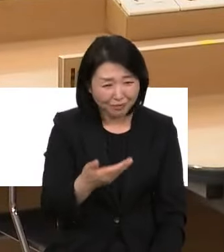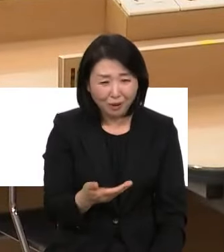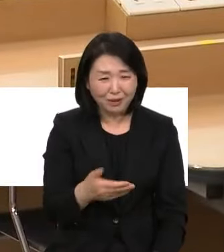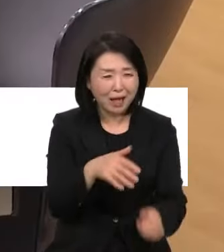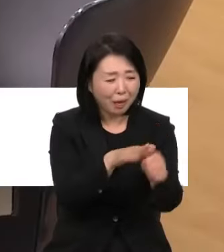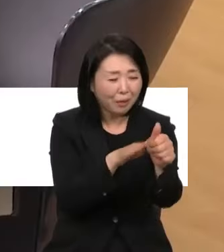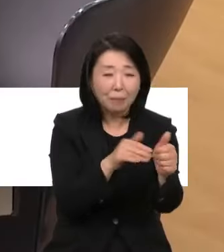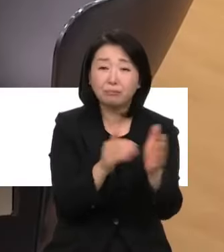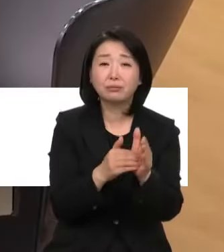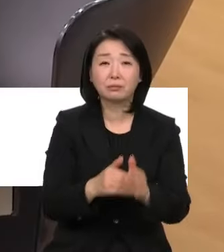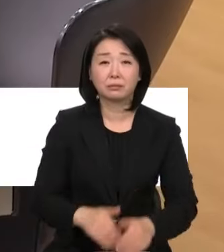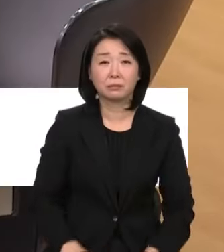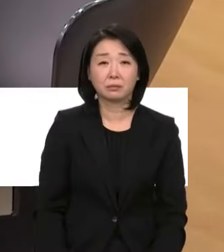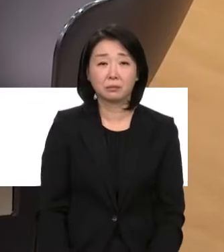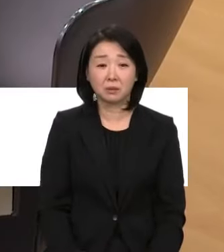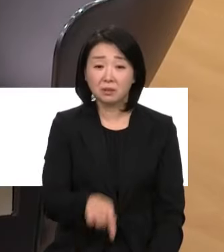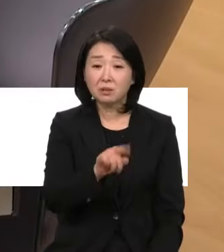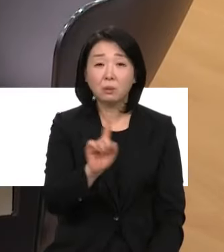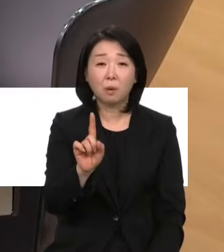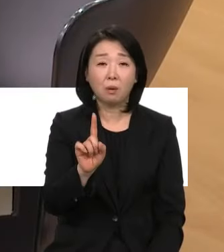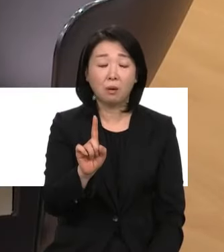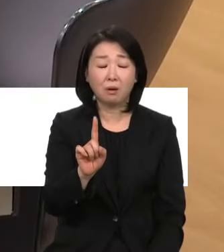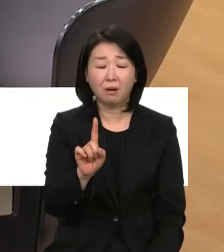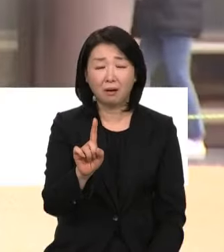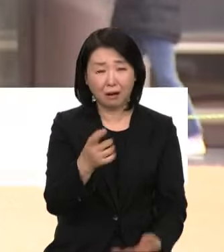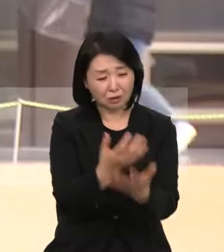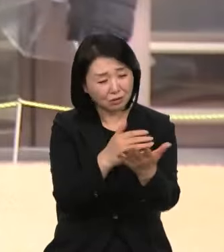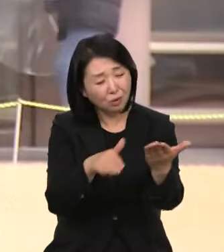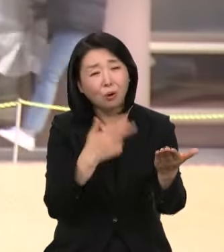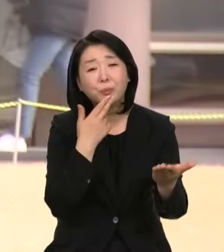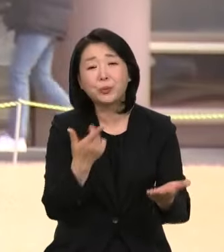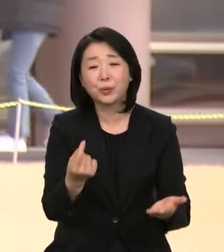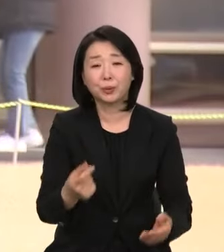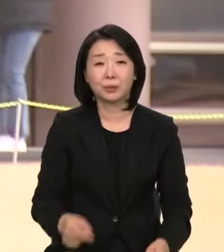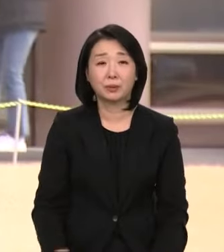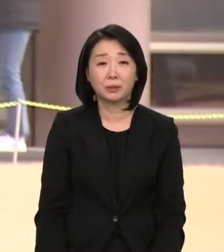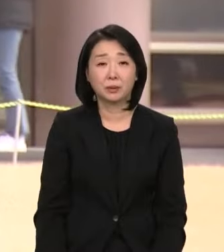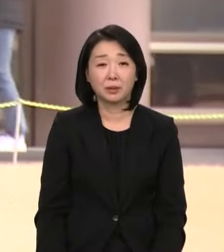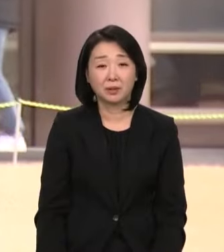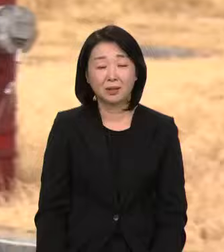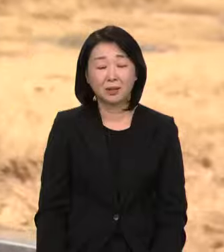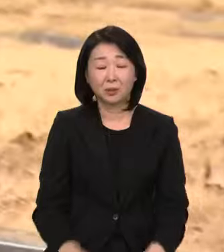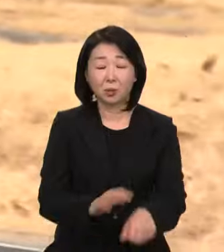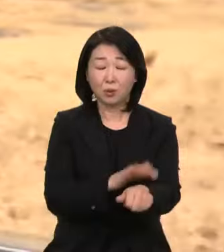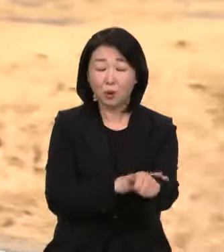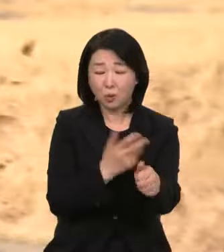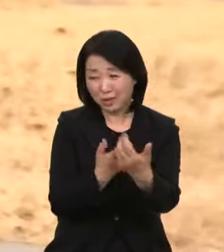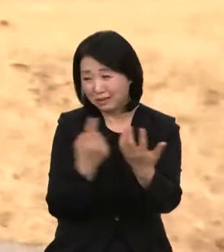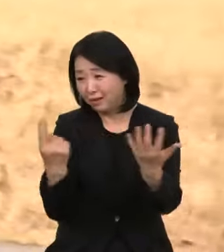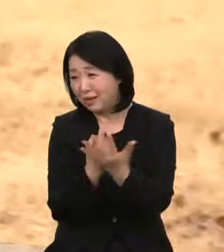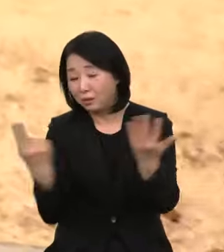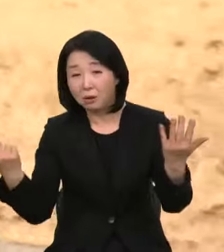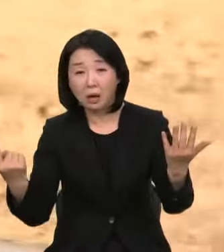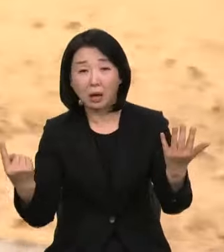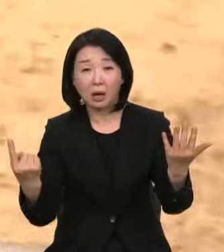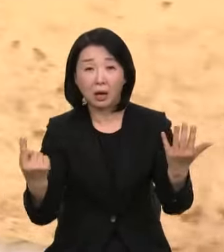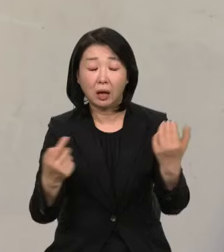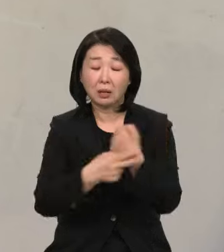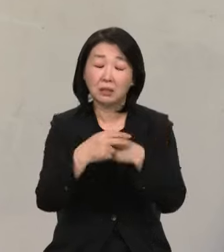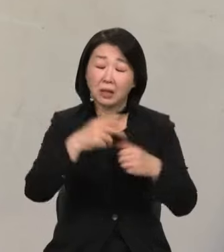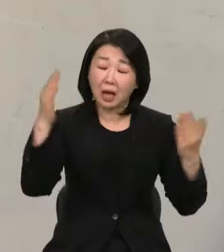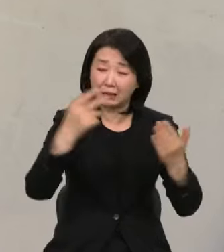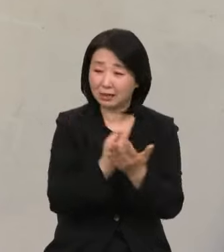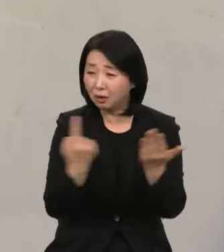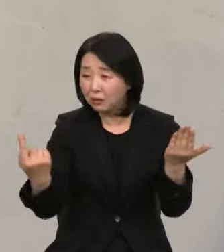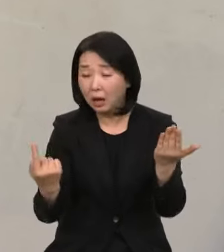것뿐이다. 그런데 이것도 근거가 없다. 게다가 떠난 전공의와 의대생들도 돌아올 가능성이